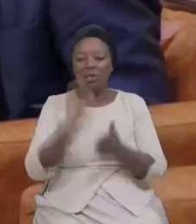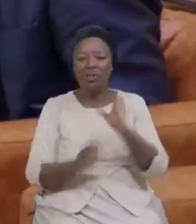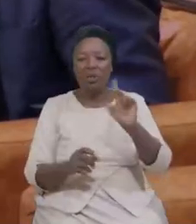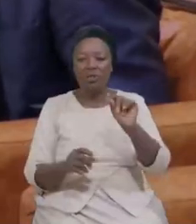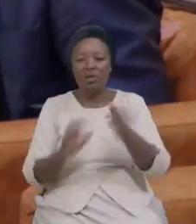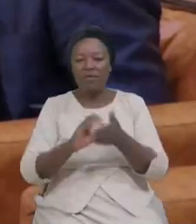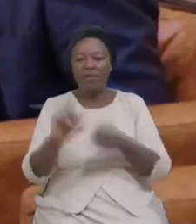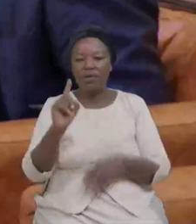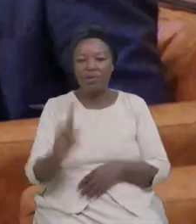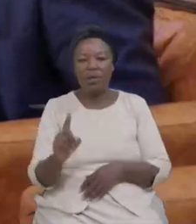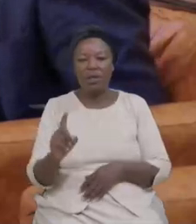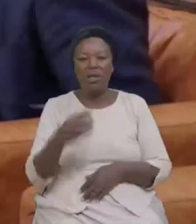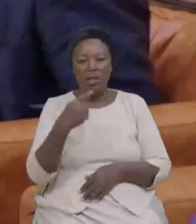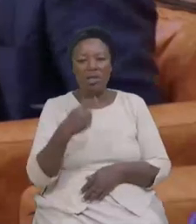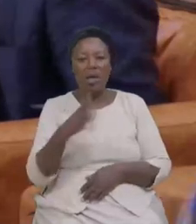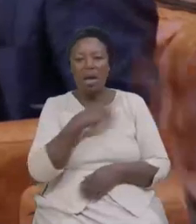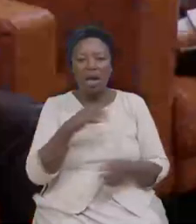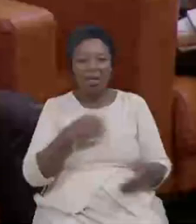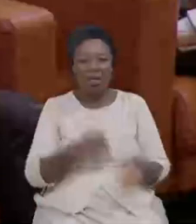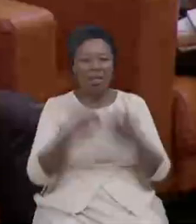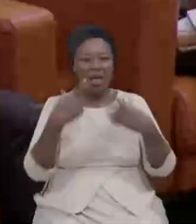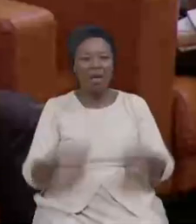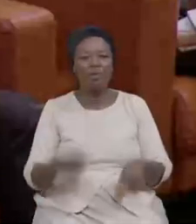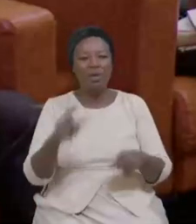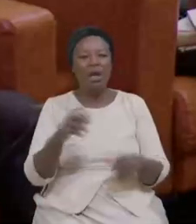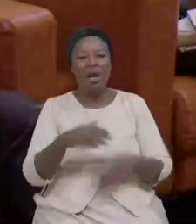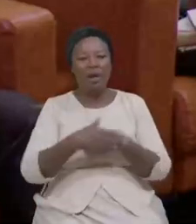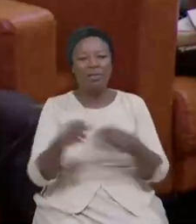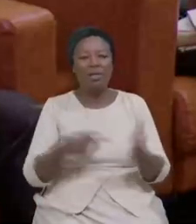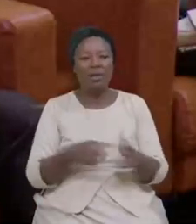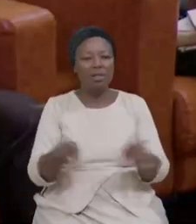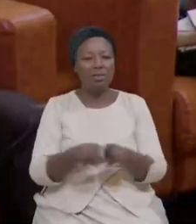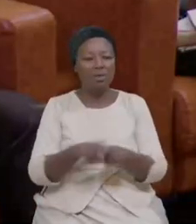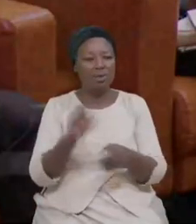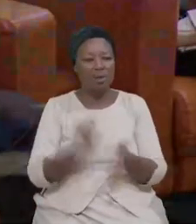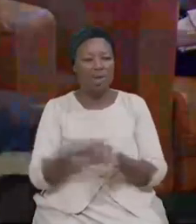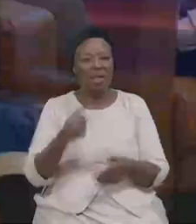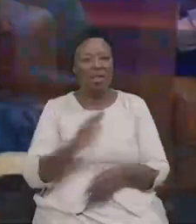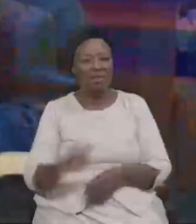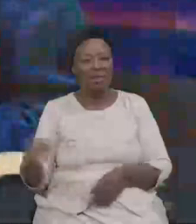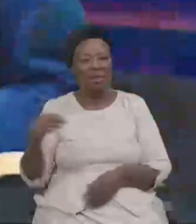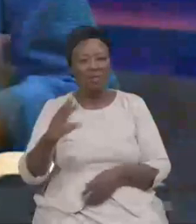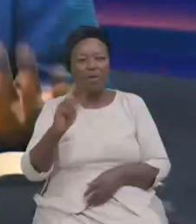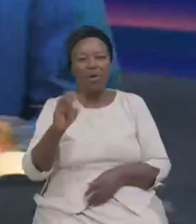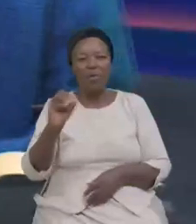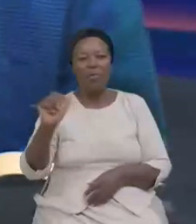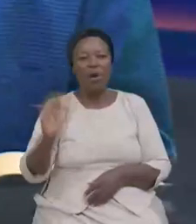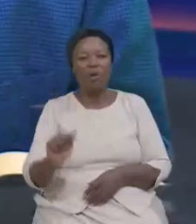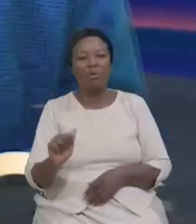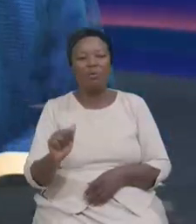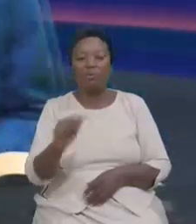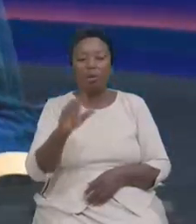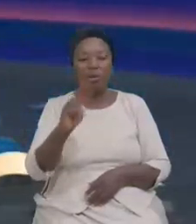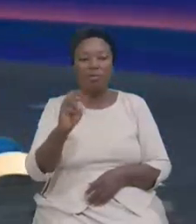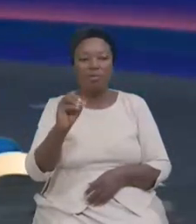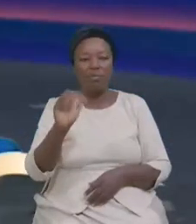dit: après cela, les fils de Moab et les fils d'Ammon, et avec eux des